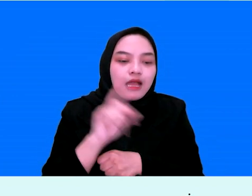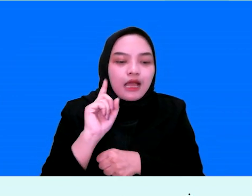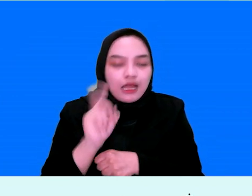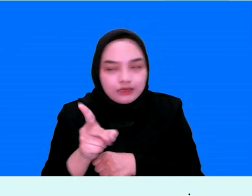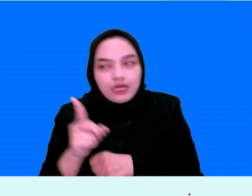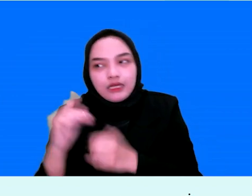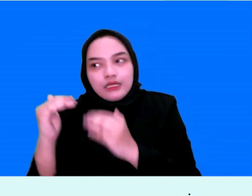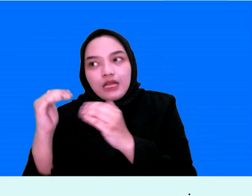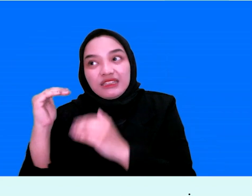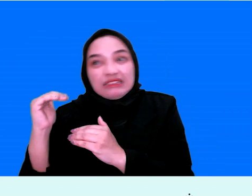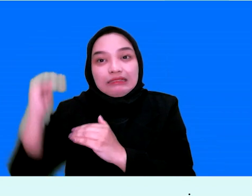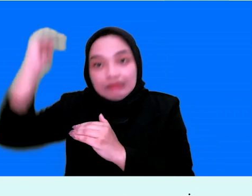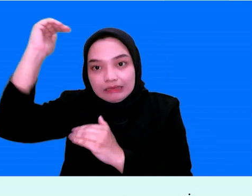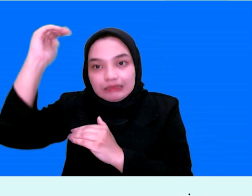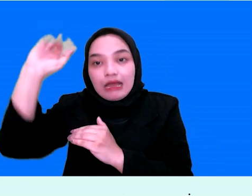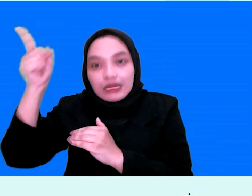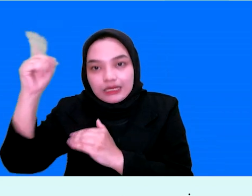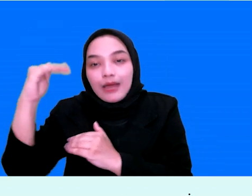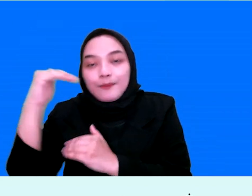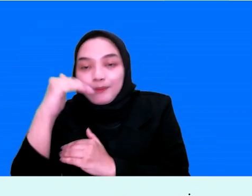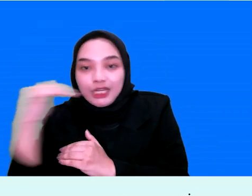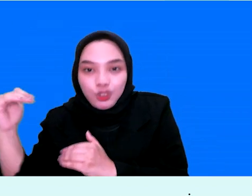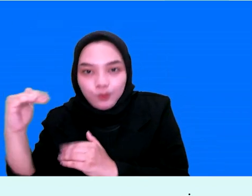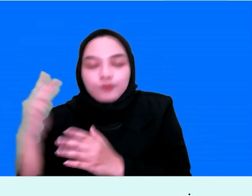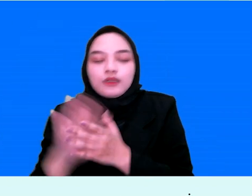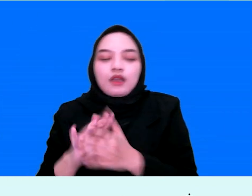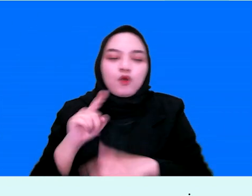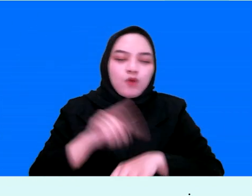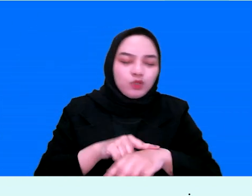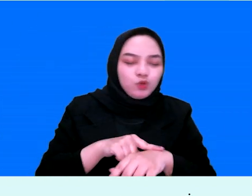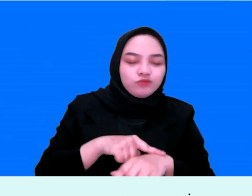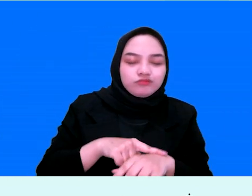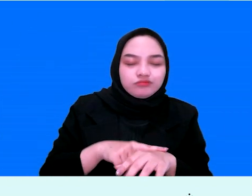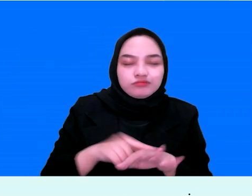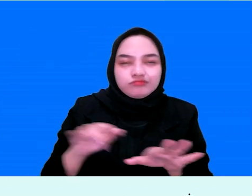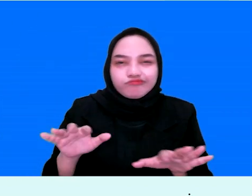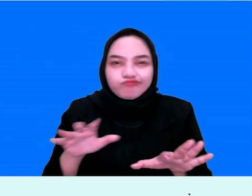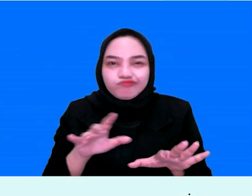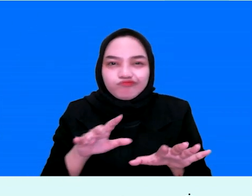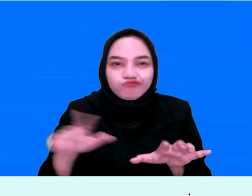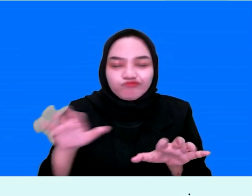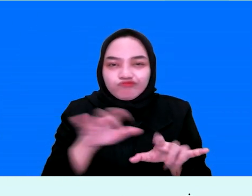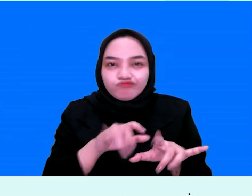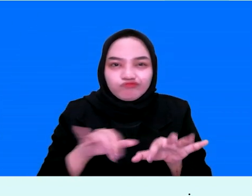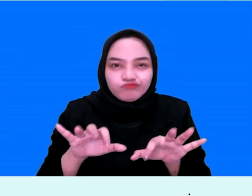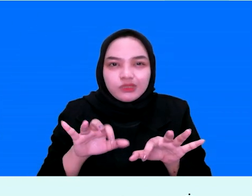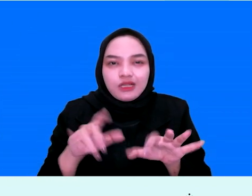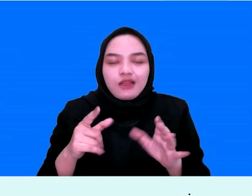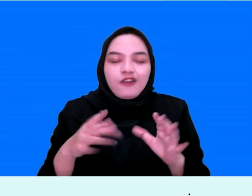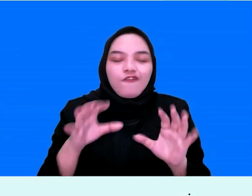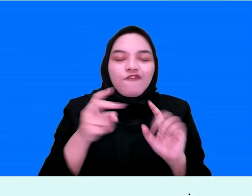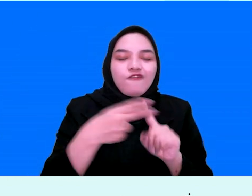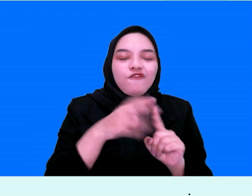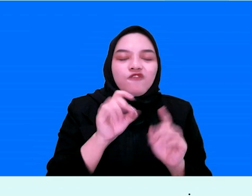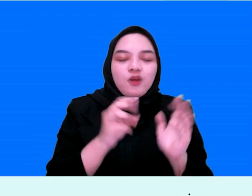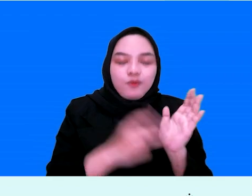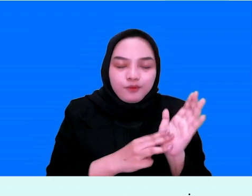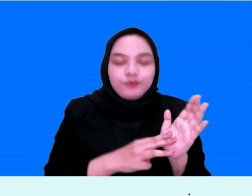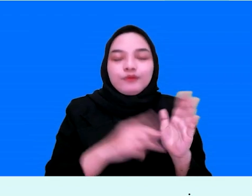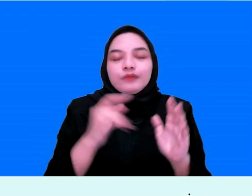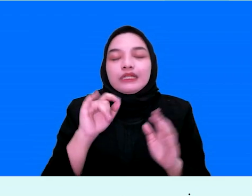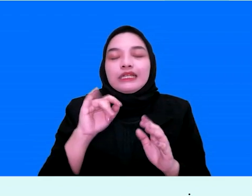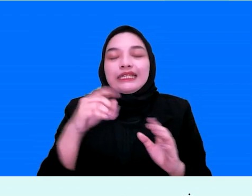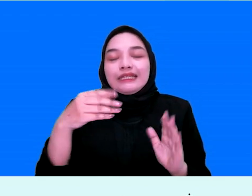ada yang high dan juga ada yang medium. Saat dioperasikan menggunakan keyboard only, form input dari dan ke agak